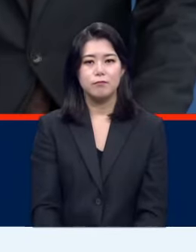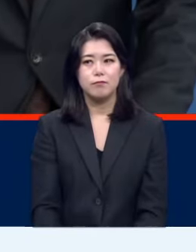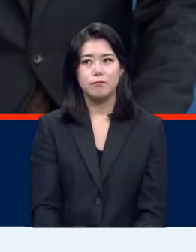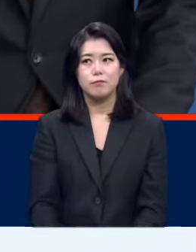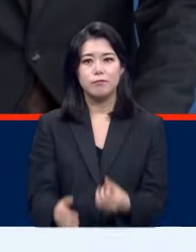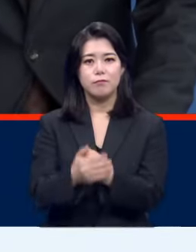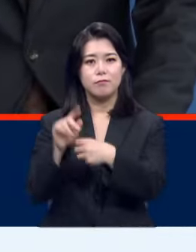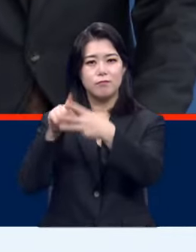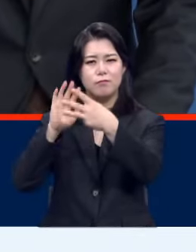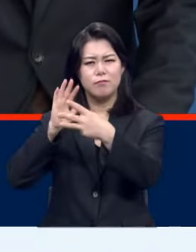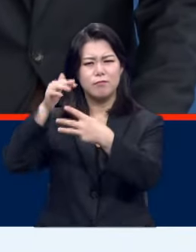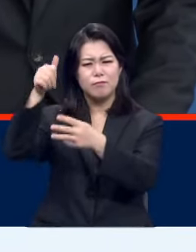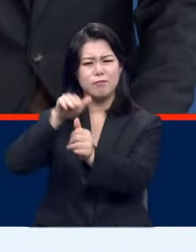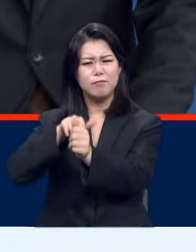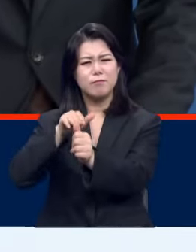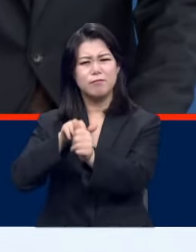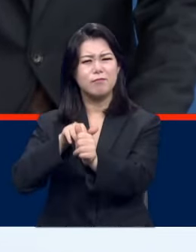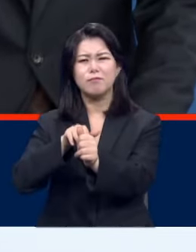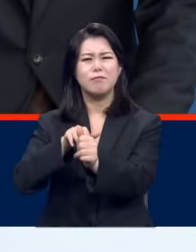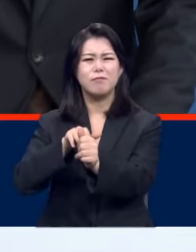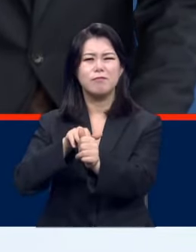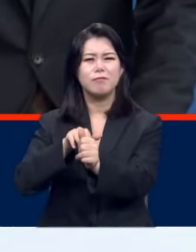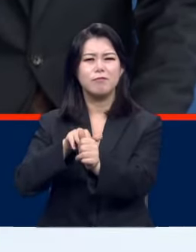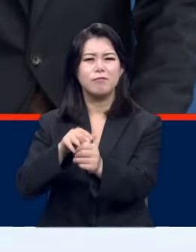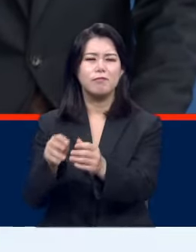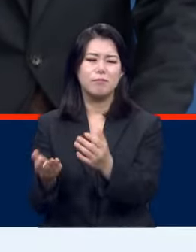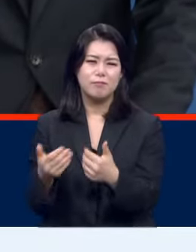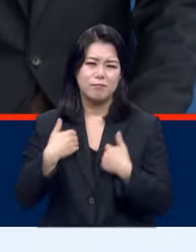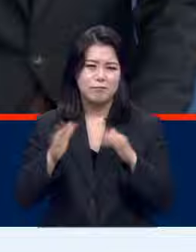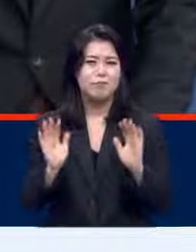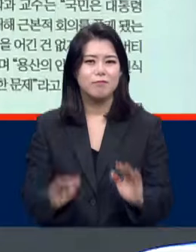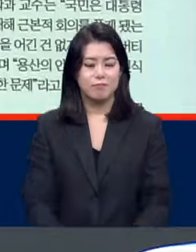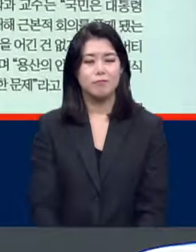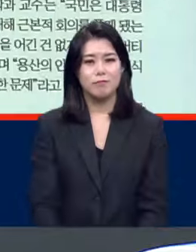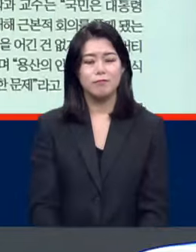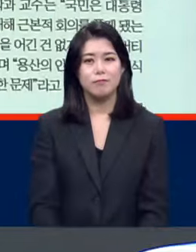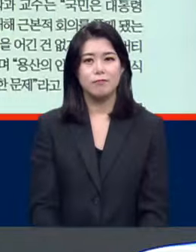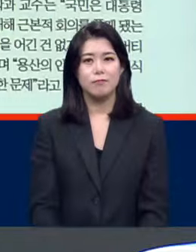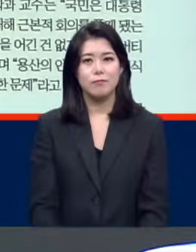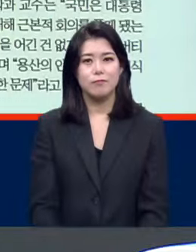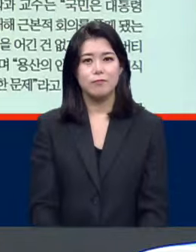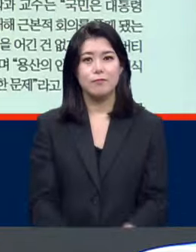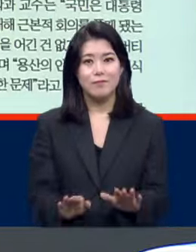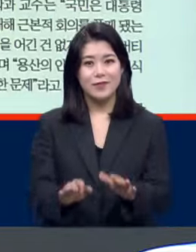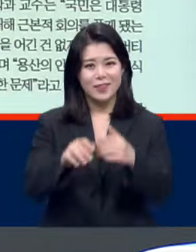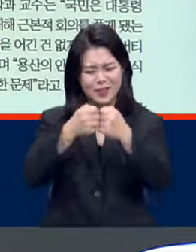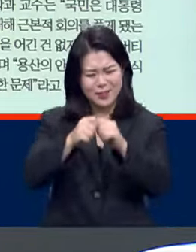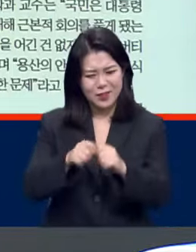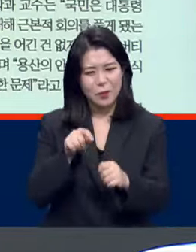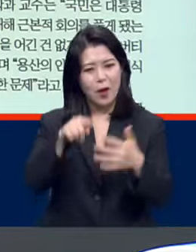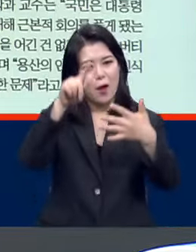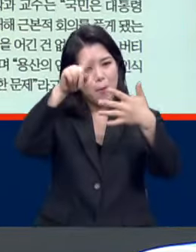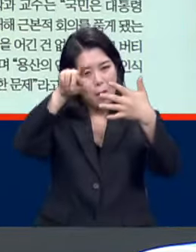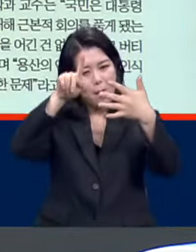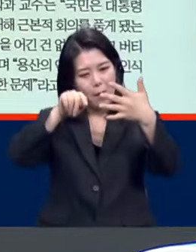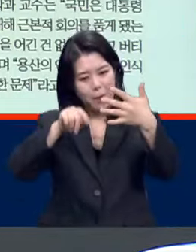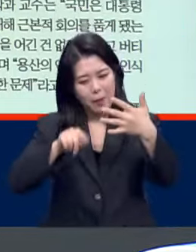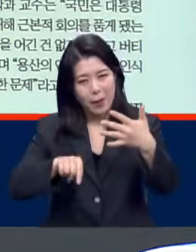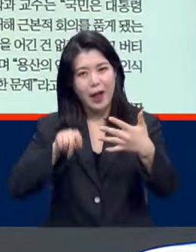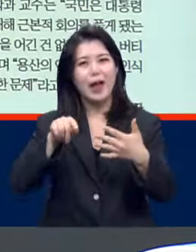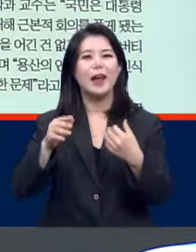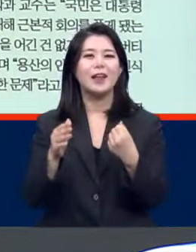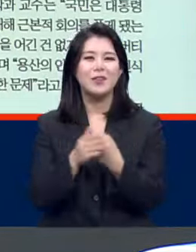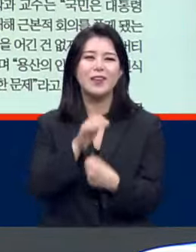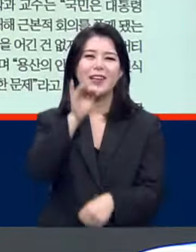그러니까 윤석 대통령이 개입할 여지조차 없었다라는 말씀드립니다 알겠습니다 지금 조목조목 요것도 있고요 저것도 있고요 이래서